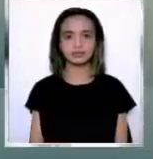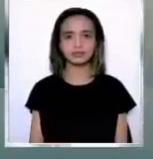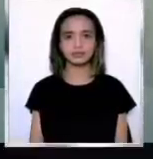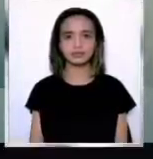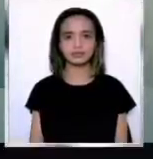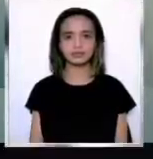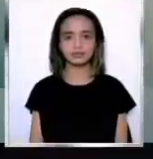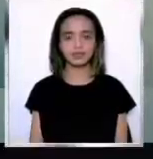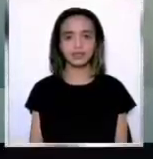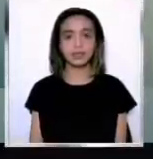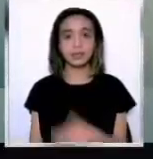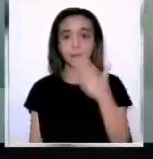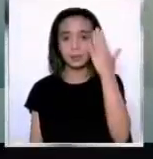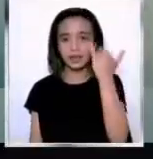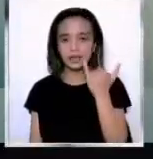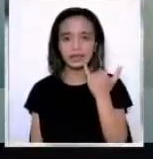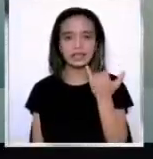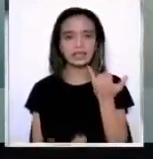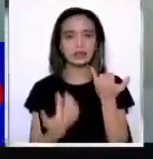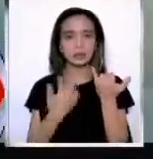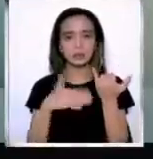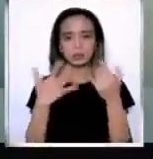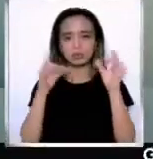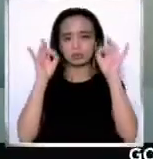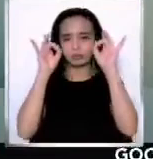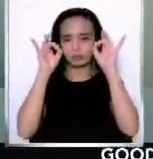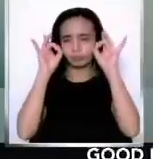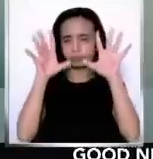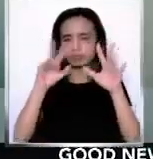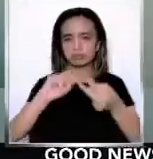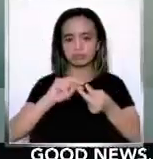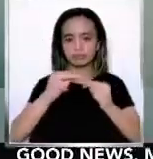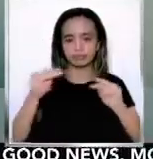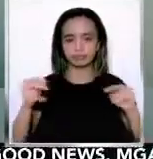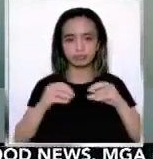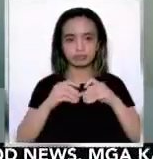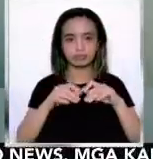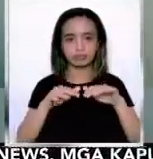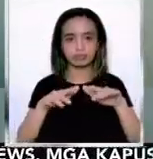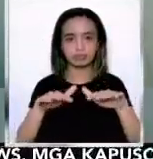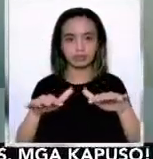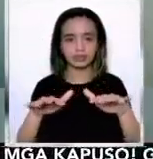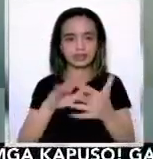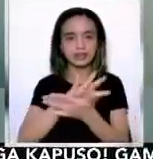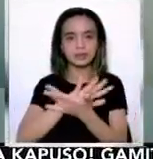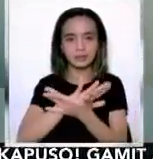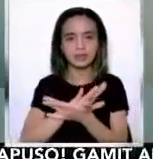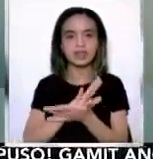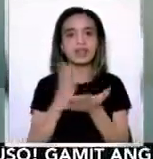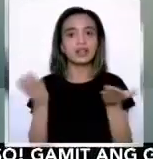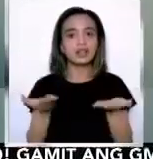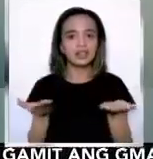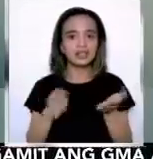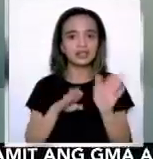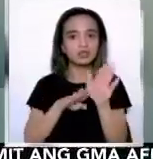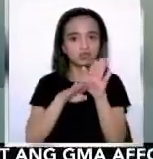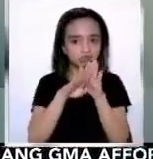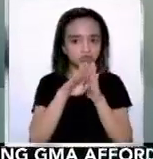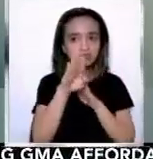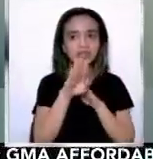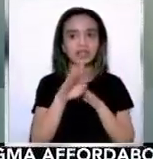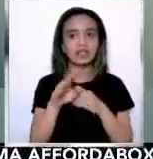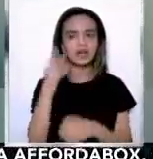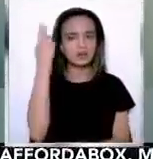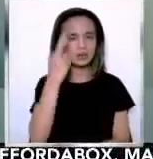Dahil sa extremely high mutations ng Omicron variant ng SARS-CoV-2 na nasa spike protein nito, dahilan para